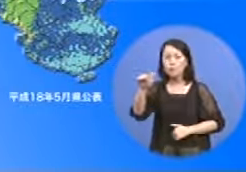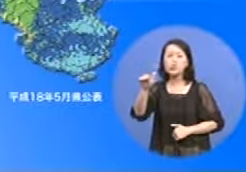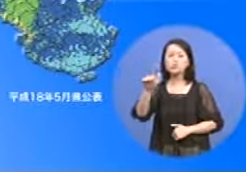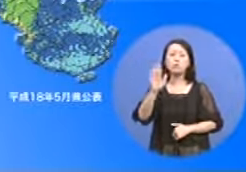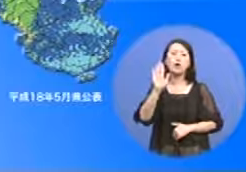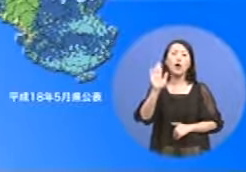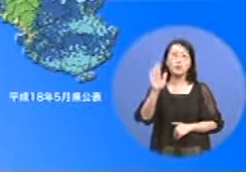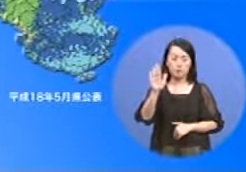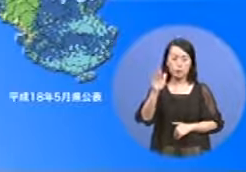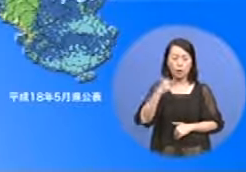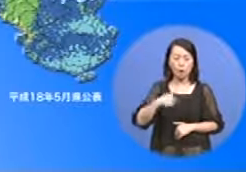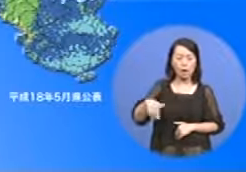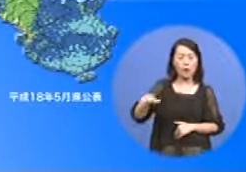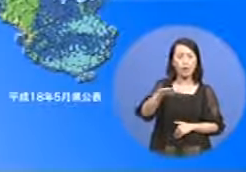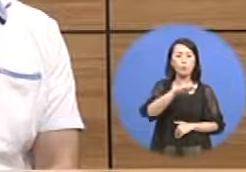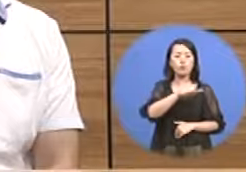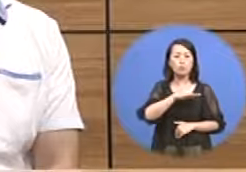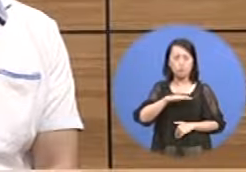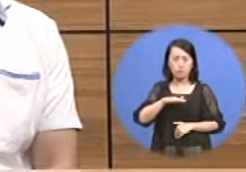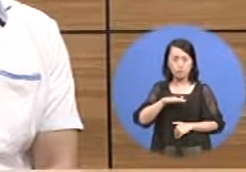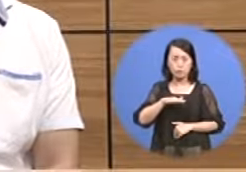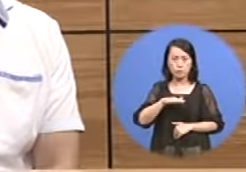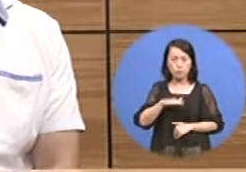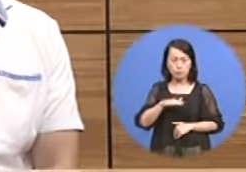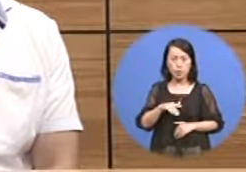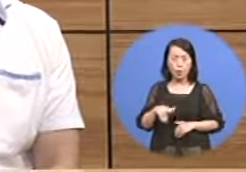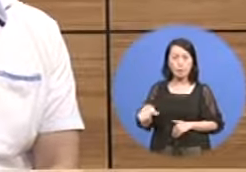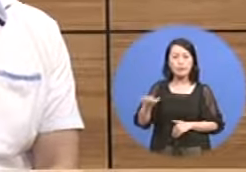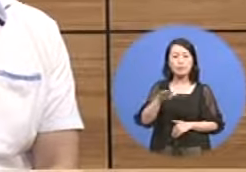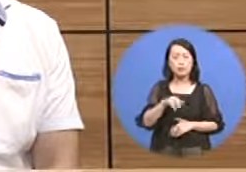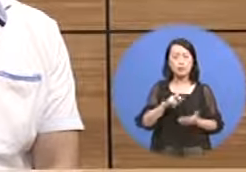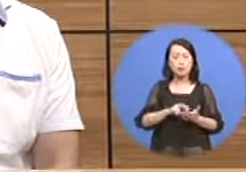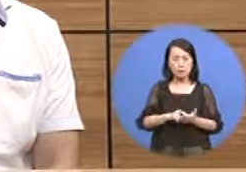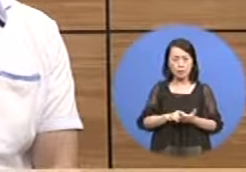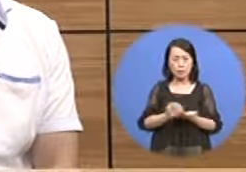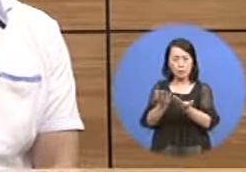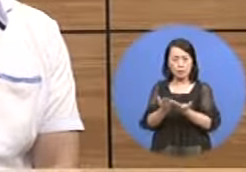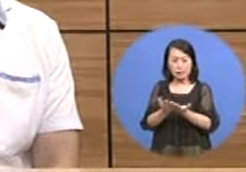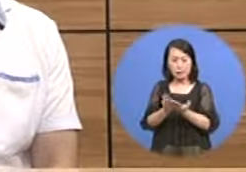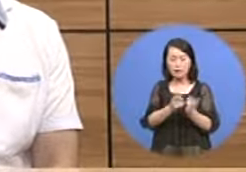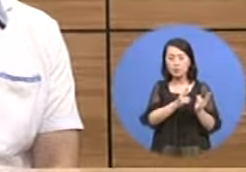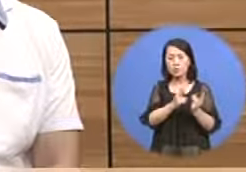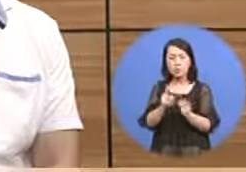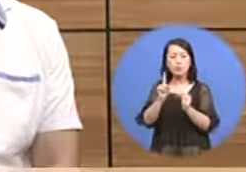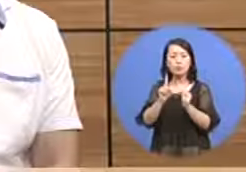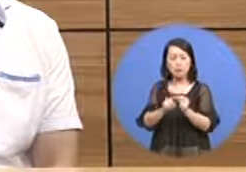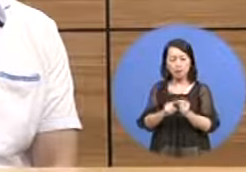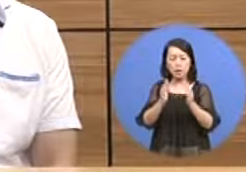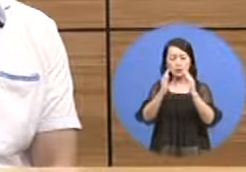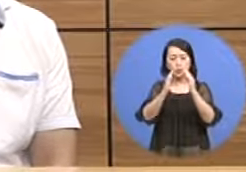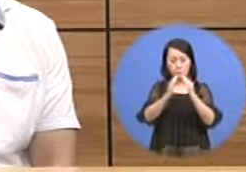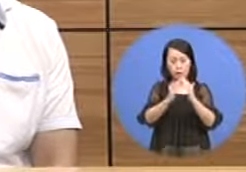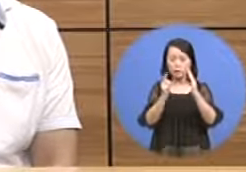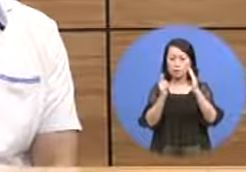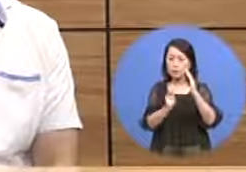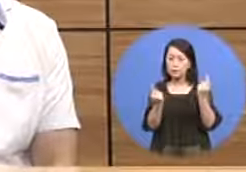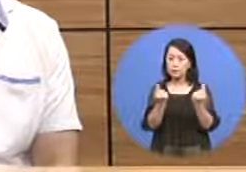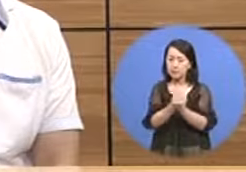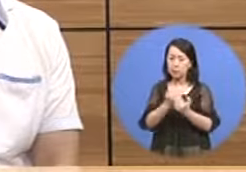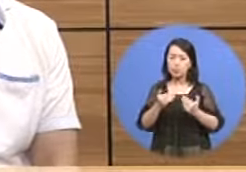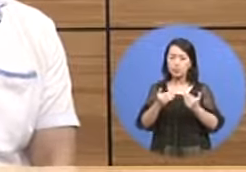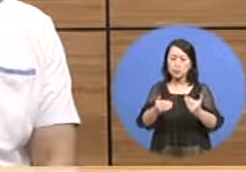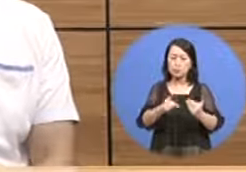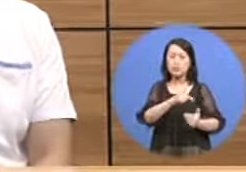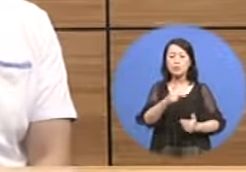山に住む私たちにとっても地震に備えるということで住宅の耐震化を進めるということは非常に大切なことになります